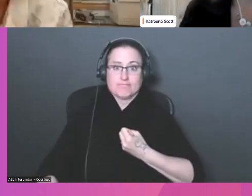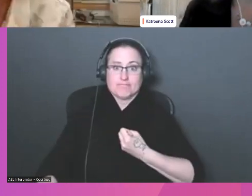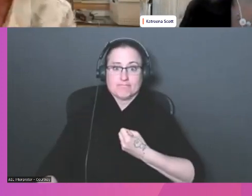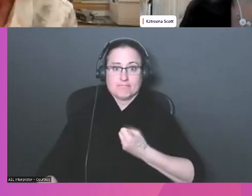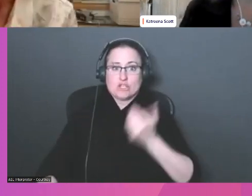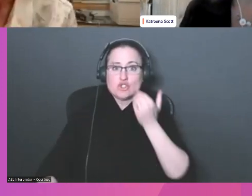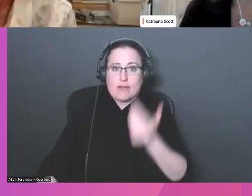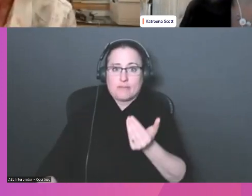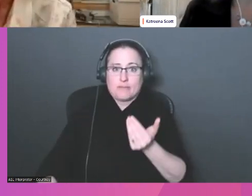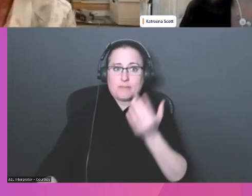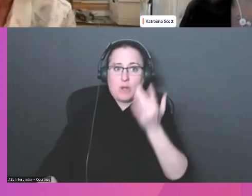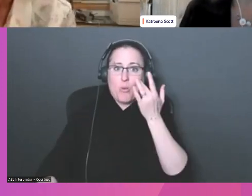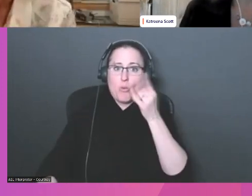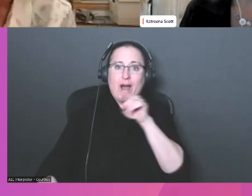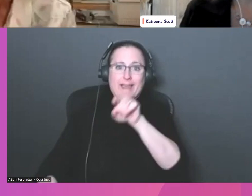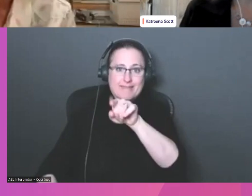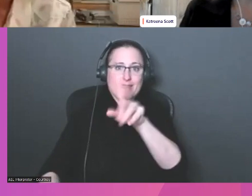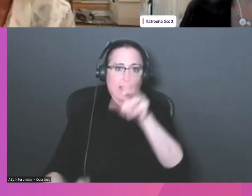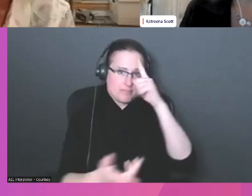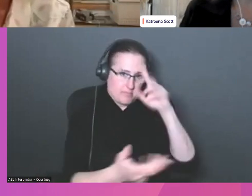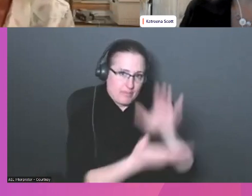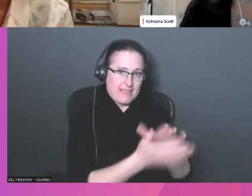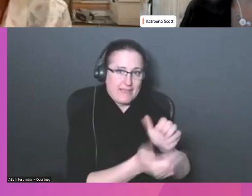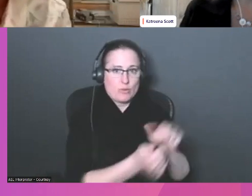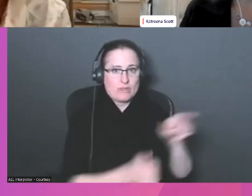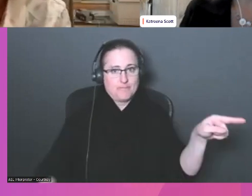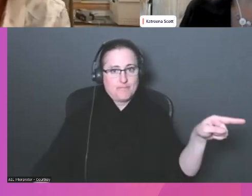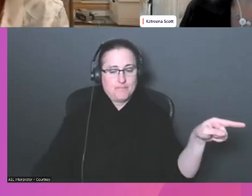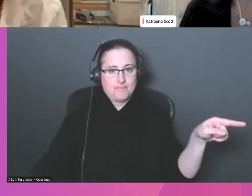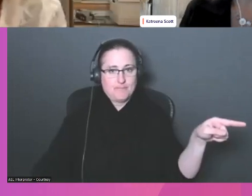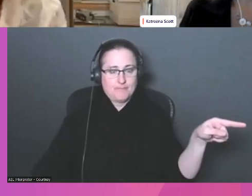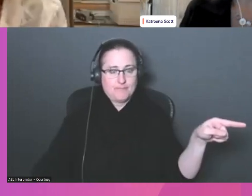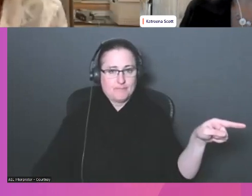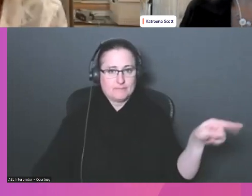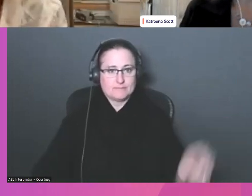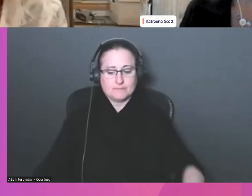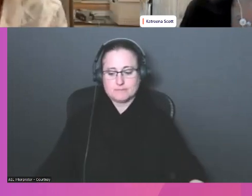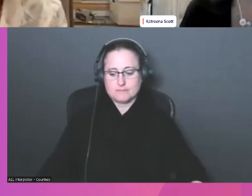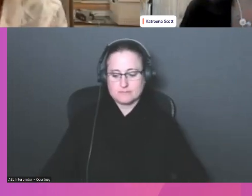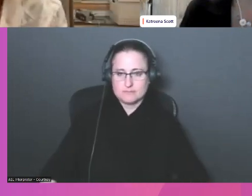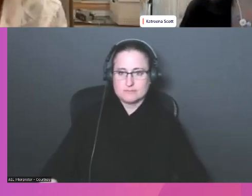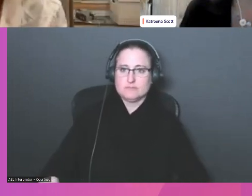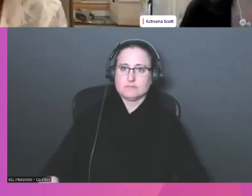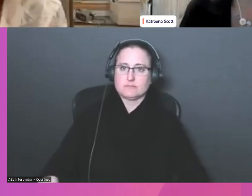moi, j'ai honte de le mentionner parce que ma conseillère